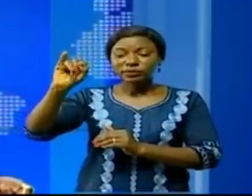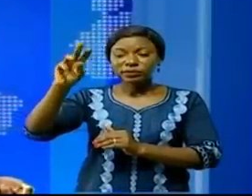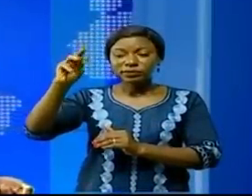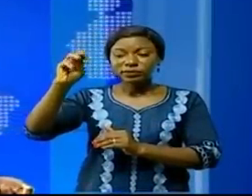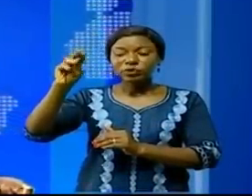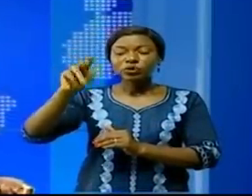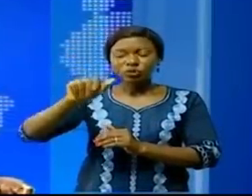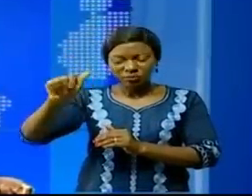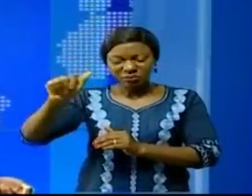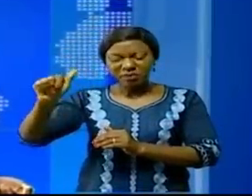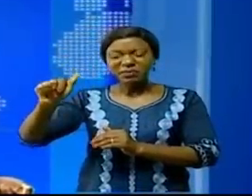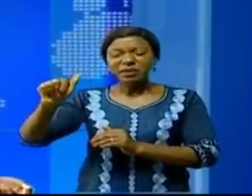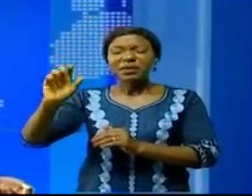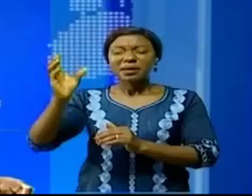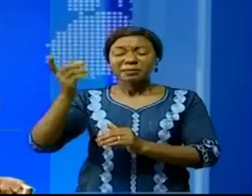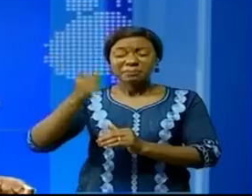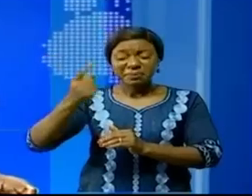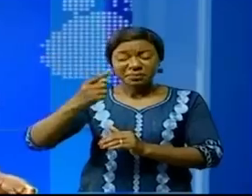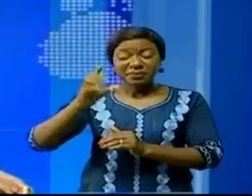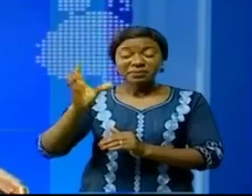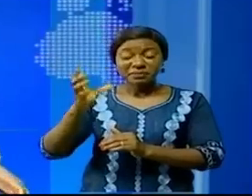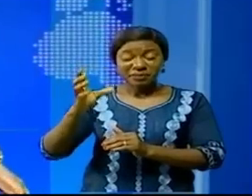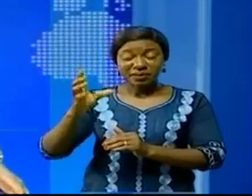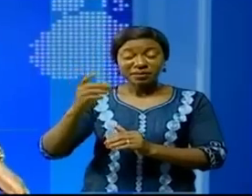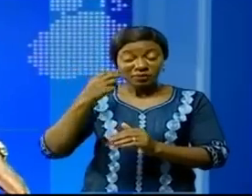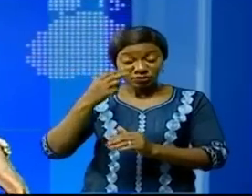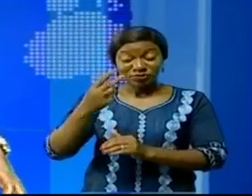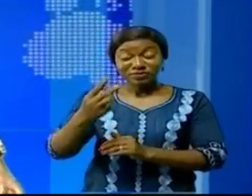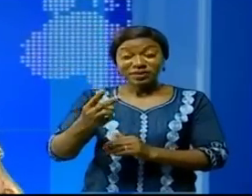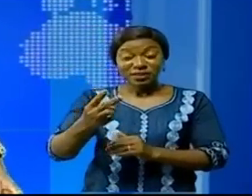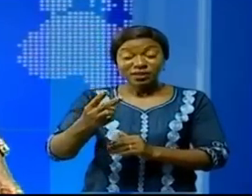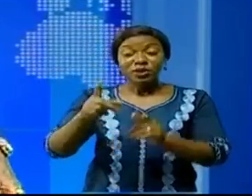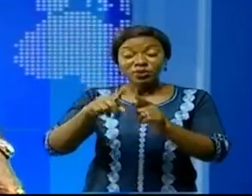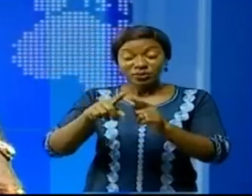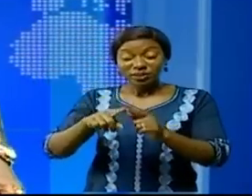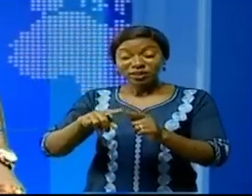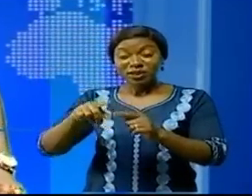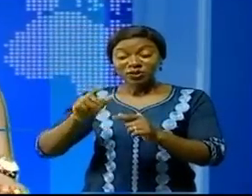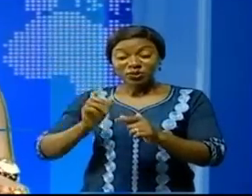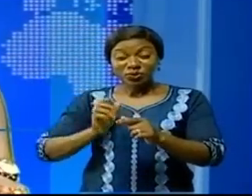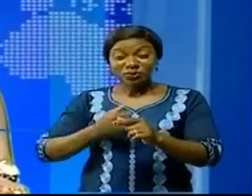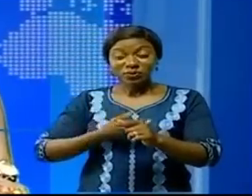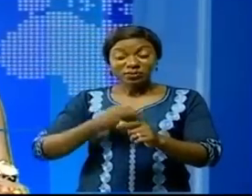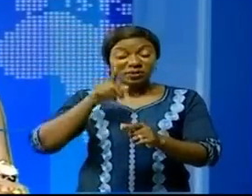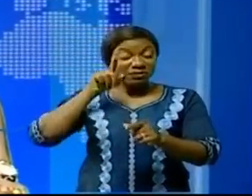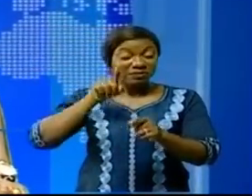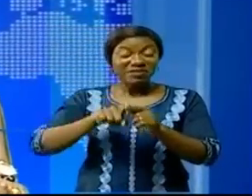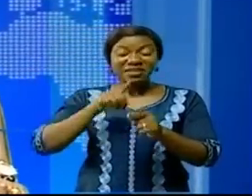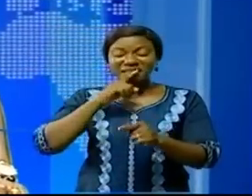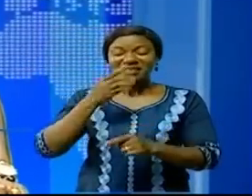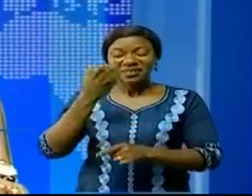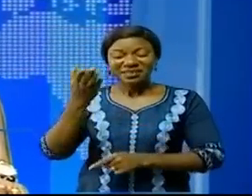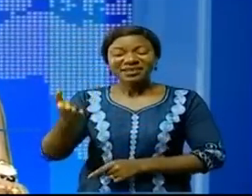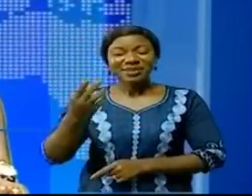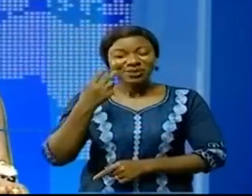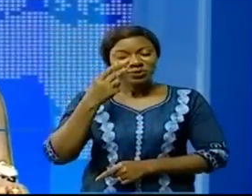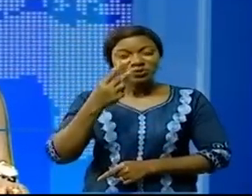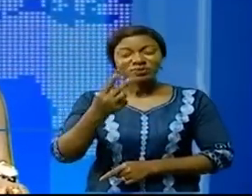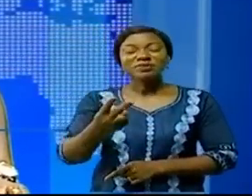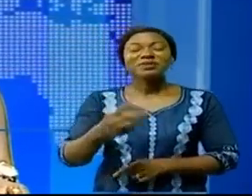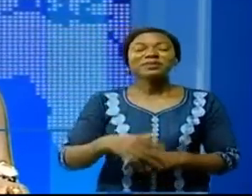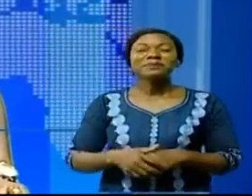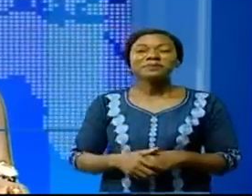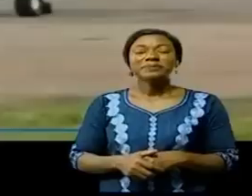de construction de l'Université de Bounia. Sur place, images et commentaires de nos confrères de la RTNC